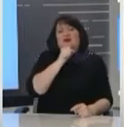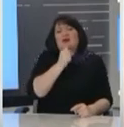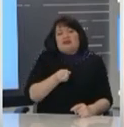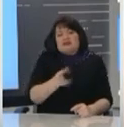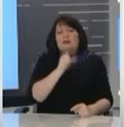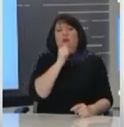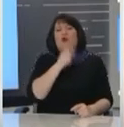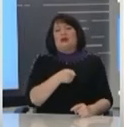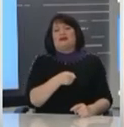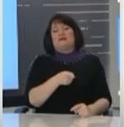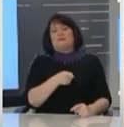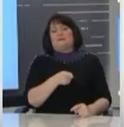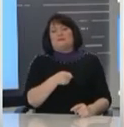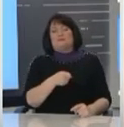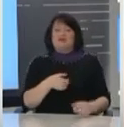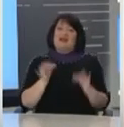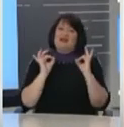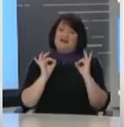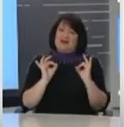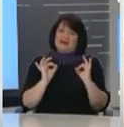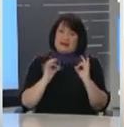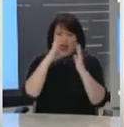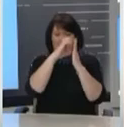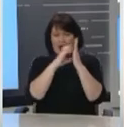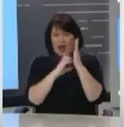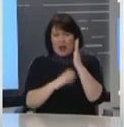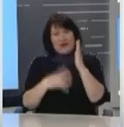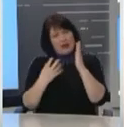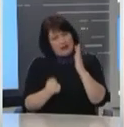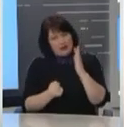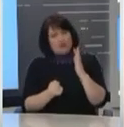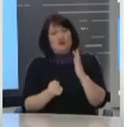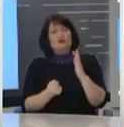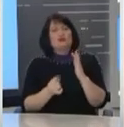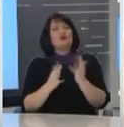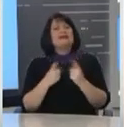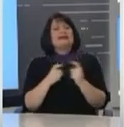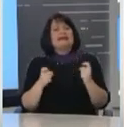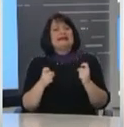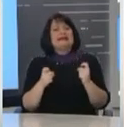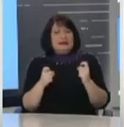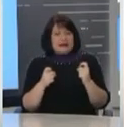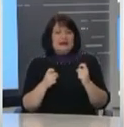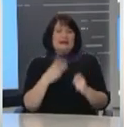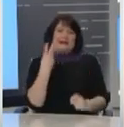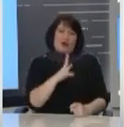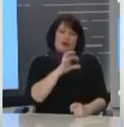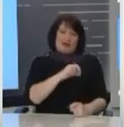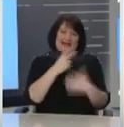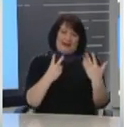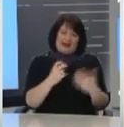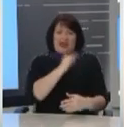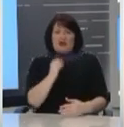πληθυσμό. Βεβαίως δεν λείπουν και τα άρθρα εκείνα με τα οποία το 357-378